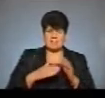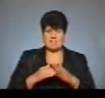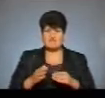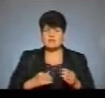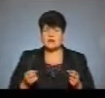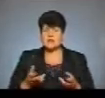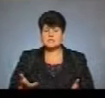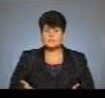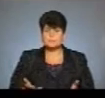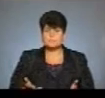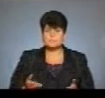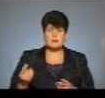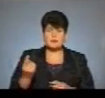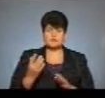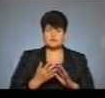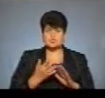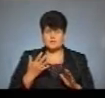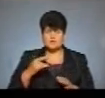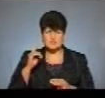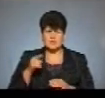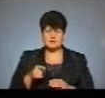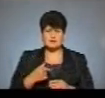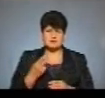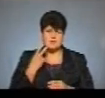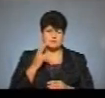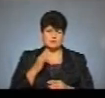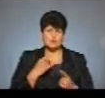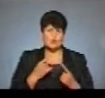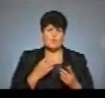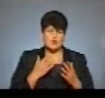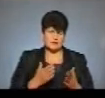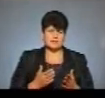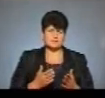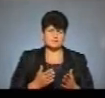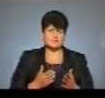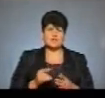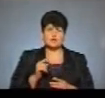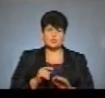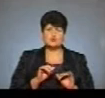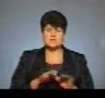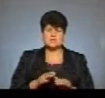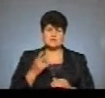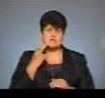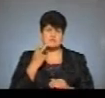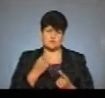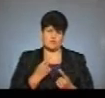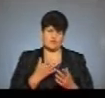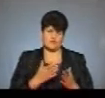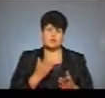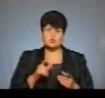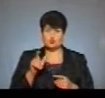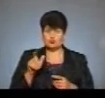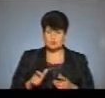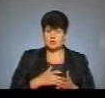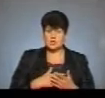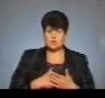І в першу чергу, знаєте, я завжди буду говорити ту річ, яку я завжди кажу. Якщо людина